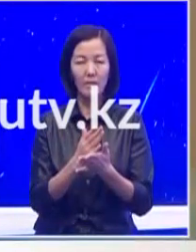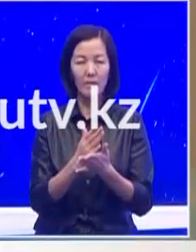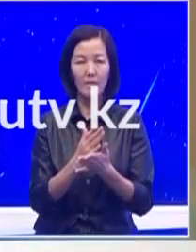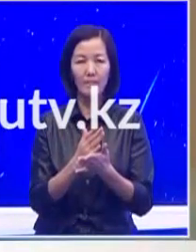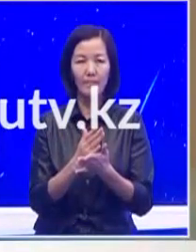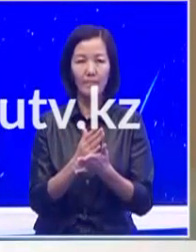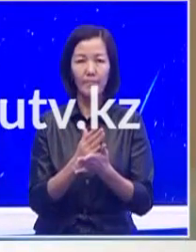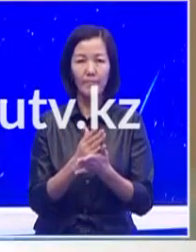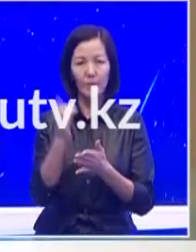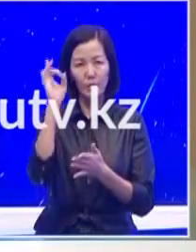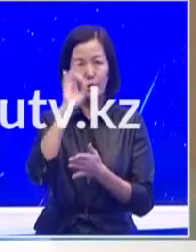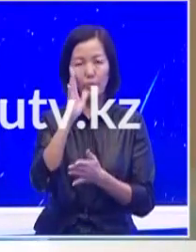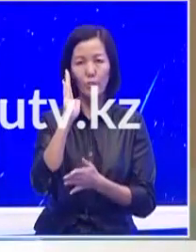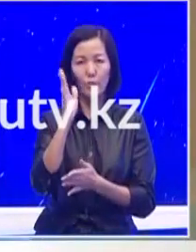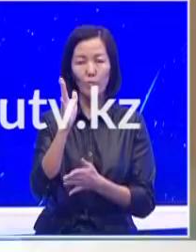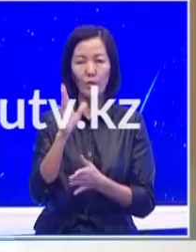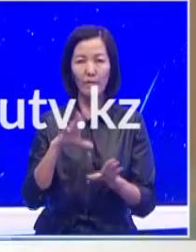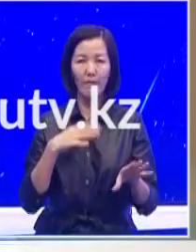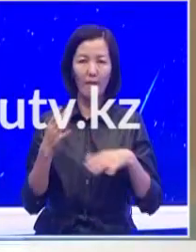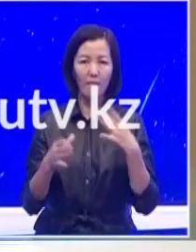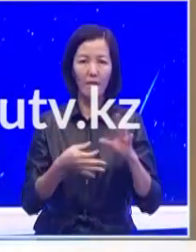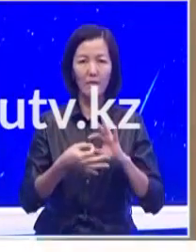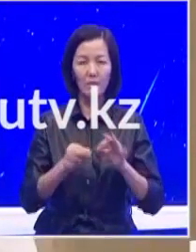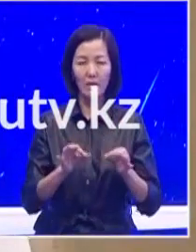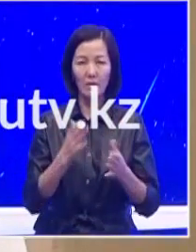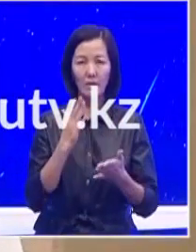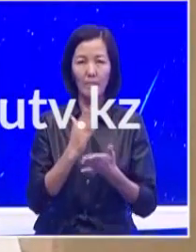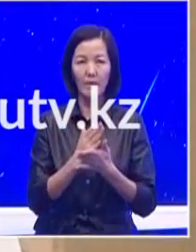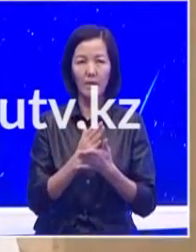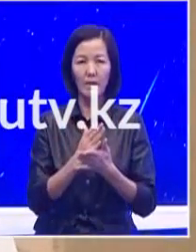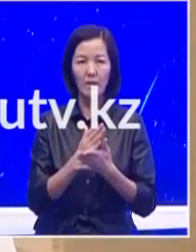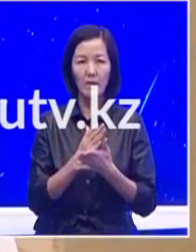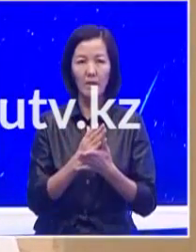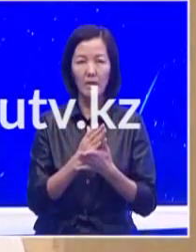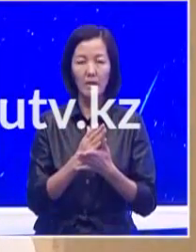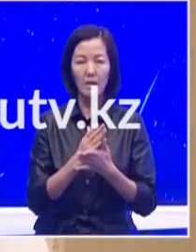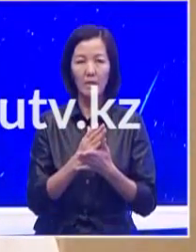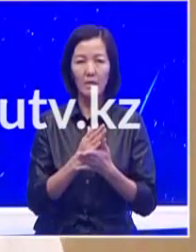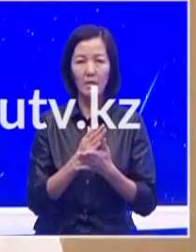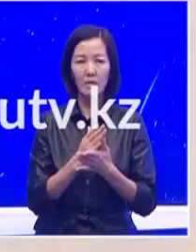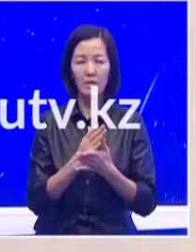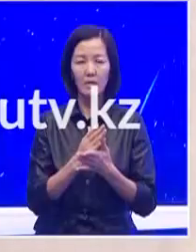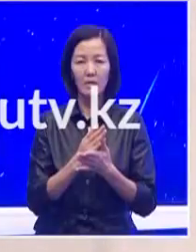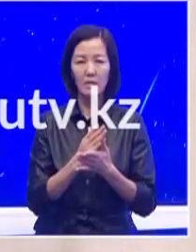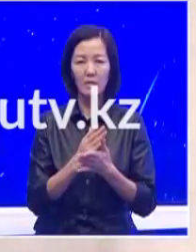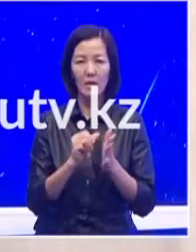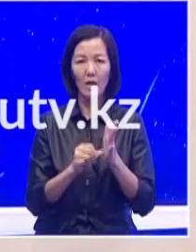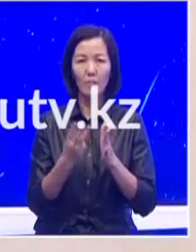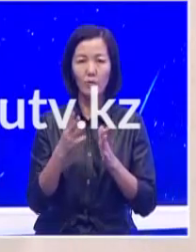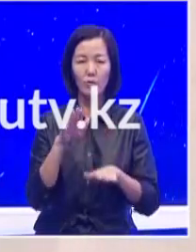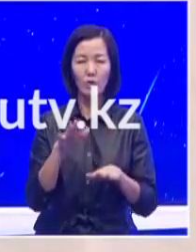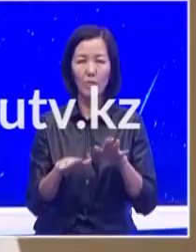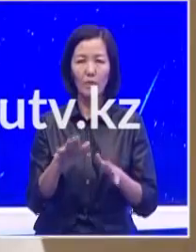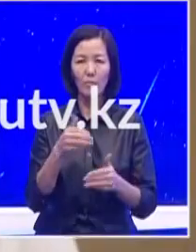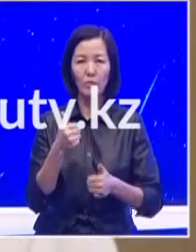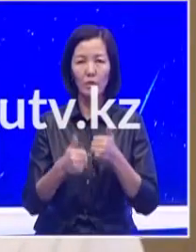Алғаш жаста чемпион боламыз. Дайындығымыз өте жақсы. Облыста сборда Сергеймен дайындалып жатырмыз. 63 килограмм салмақта жарысқа